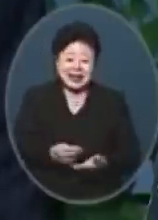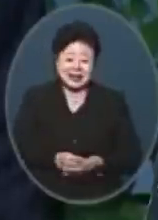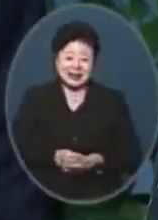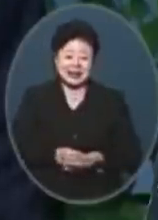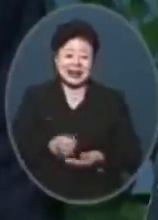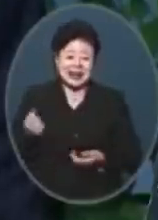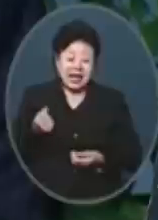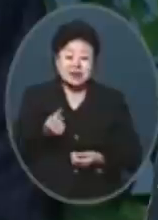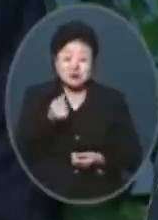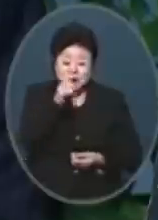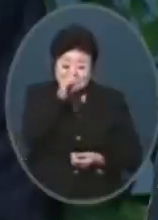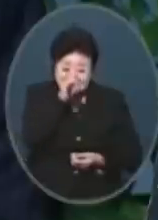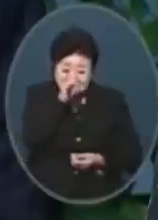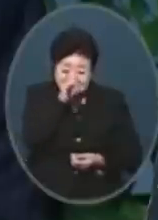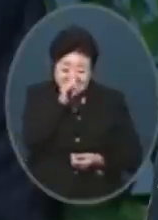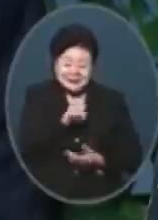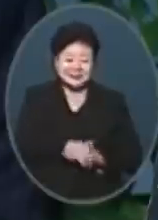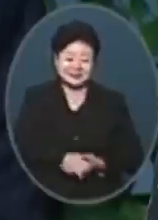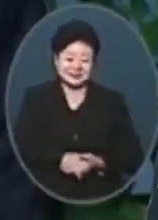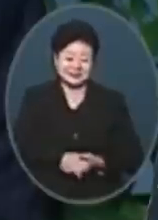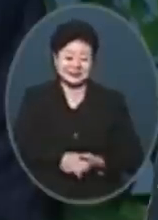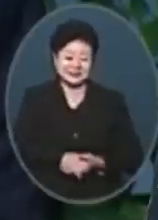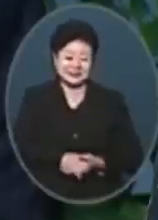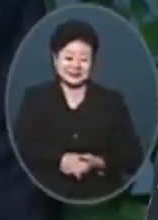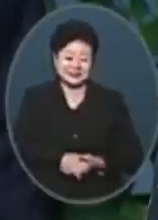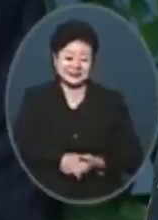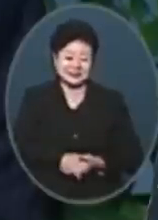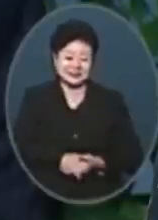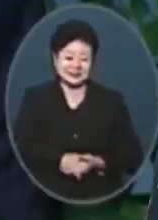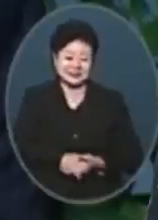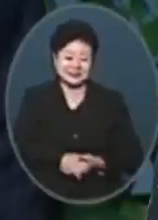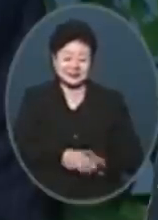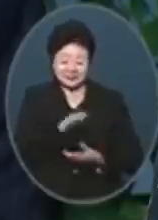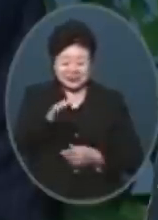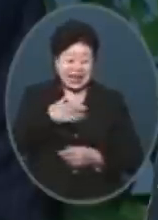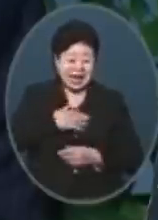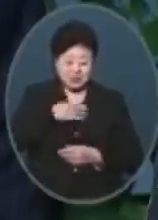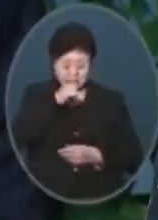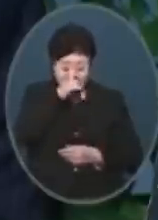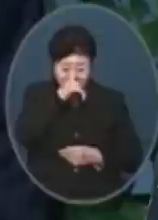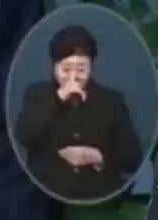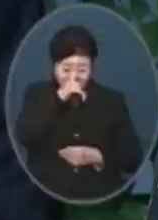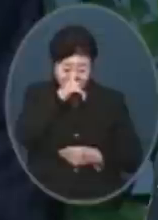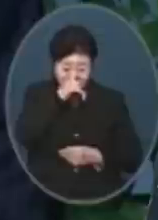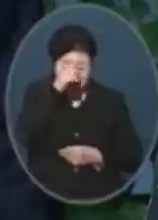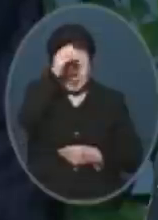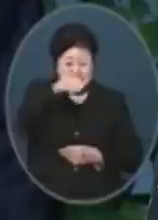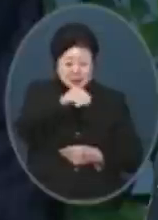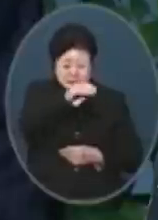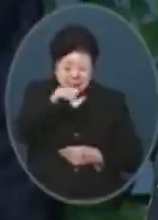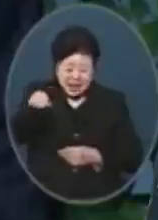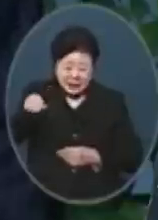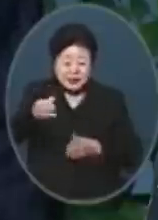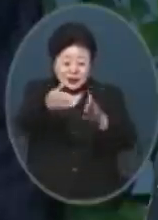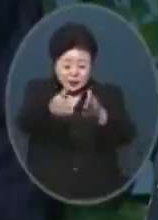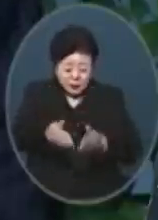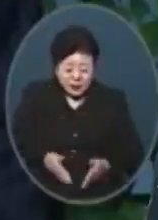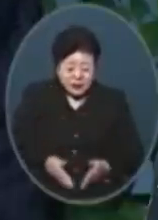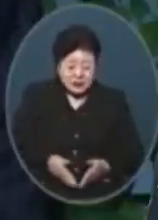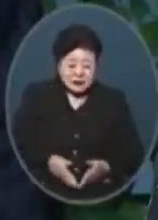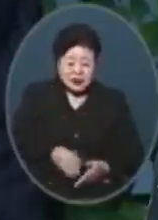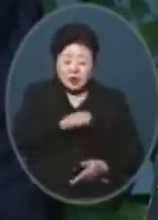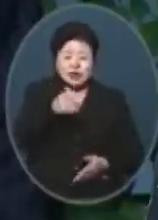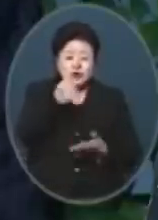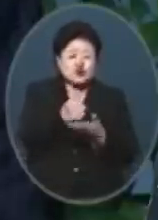담고 있다는 것은 우리가 알 수 있습니다. 십자가를 통해서 어떠한